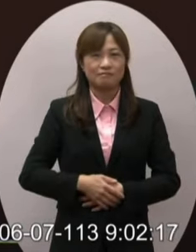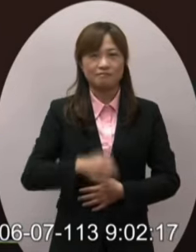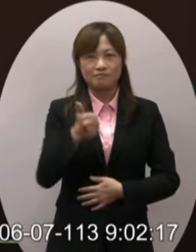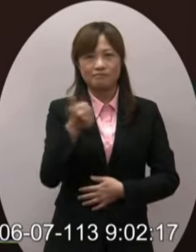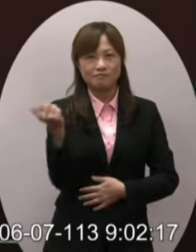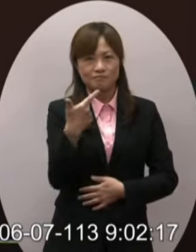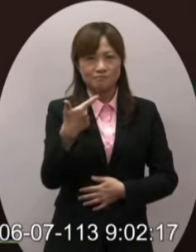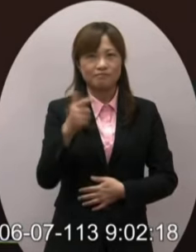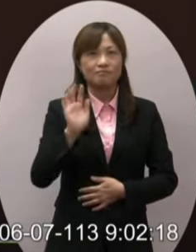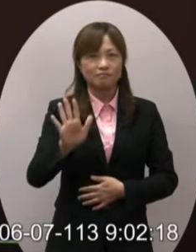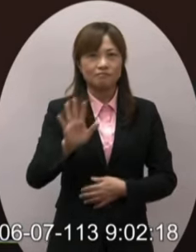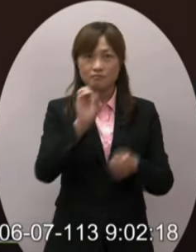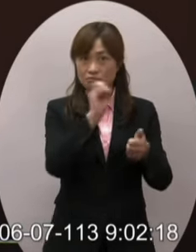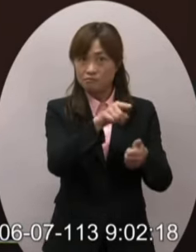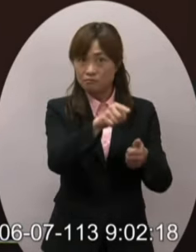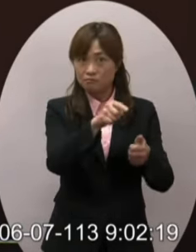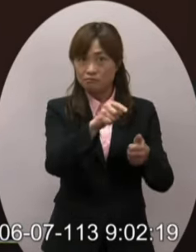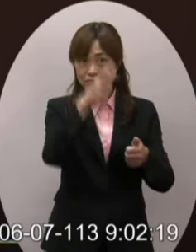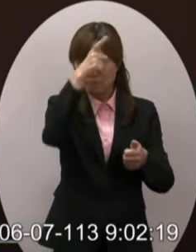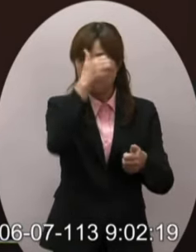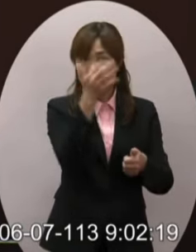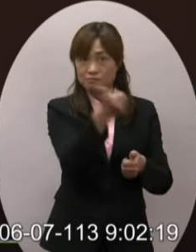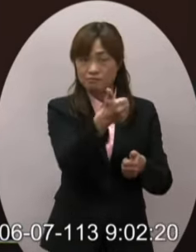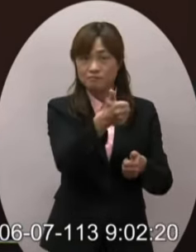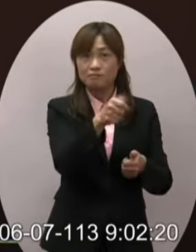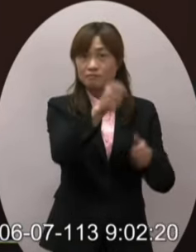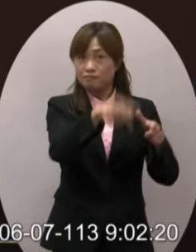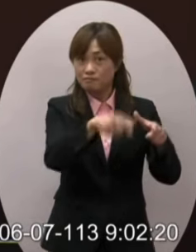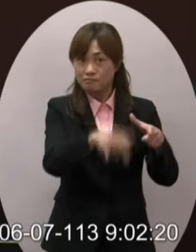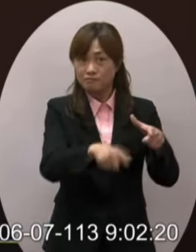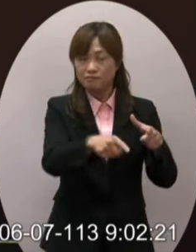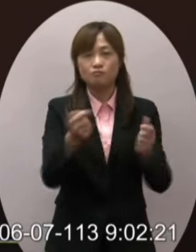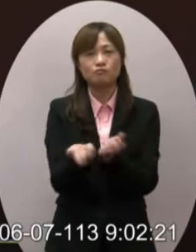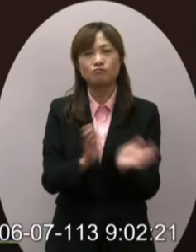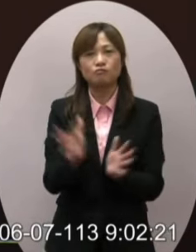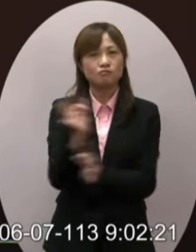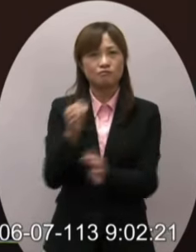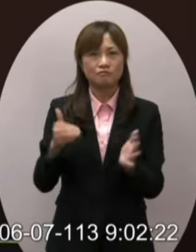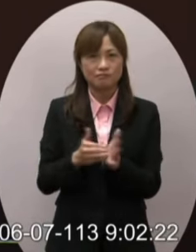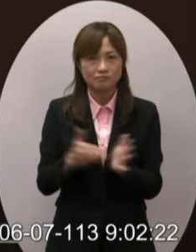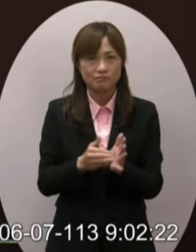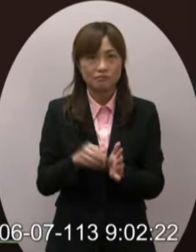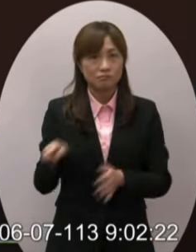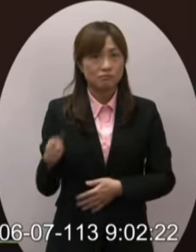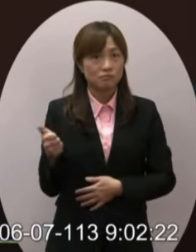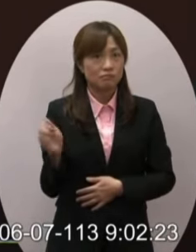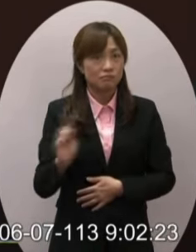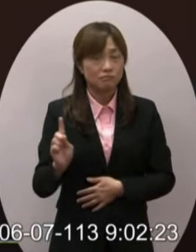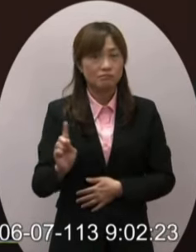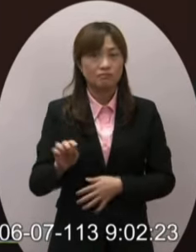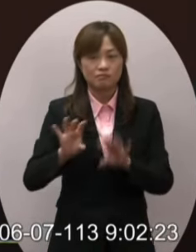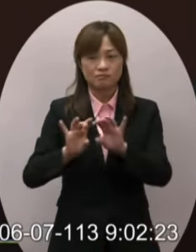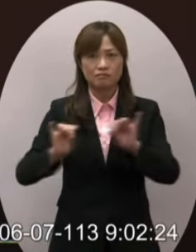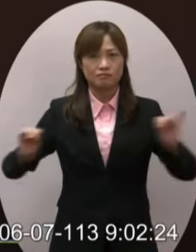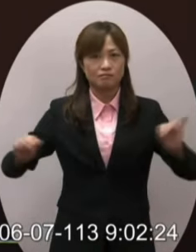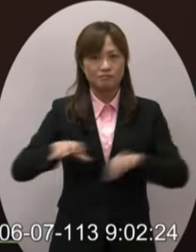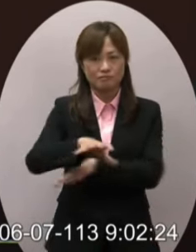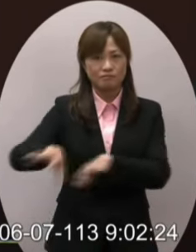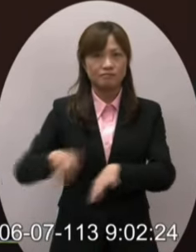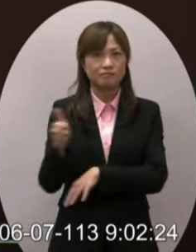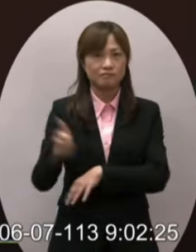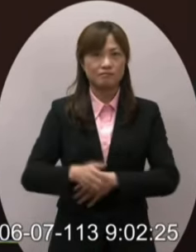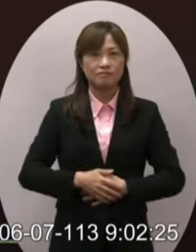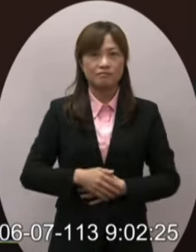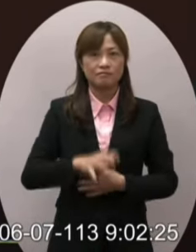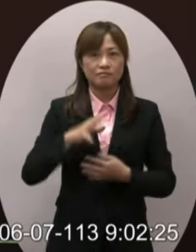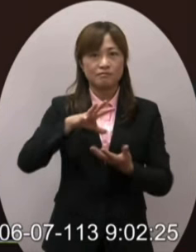我们要对辉达说我们准备好了。首先，云林县最大的优势就是土地优势，在云林